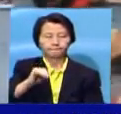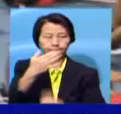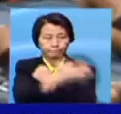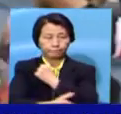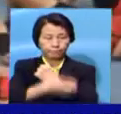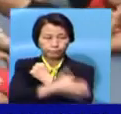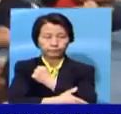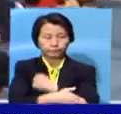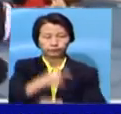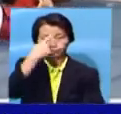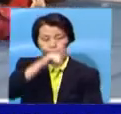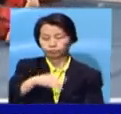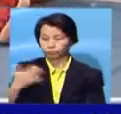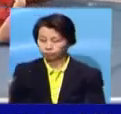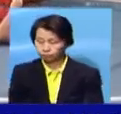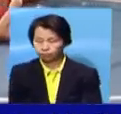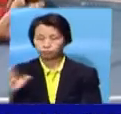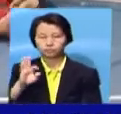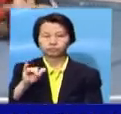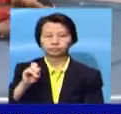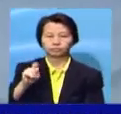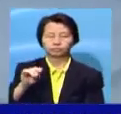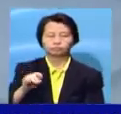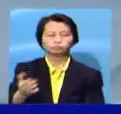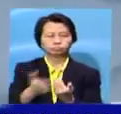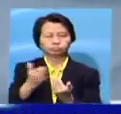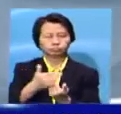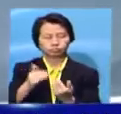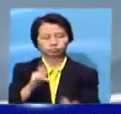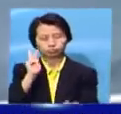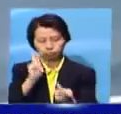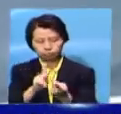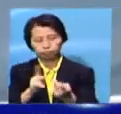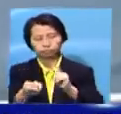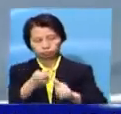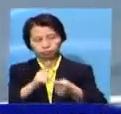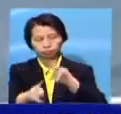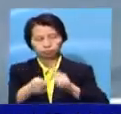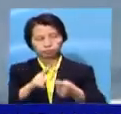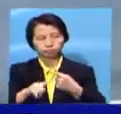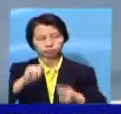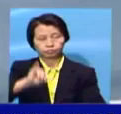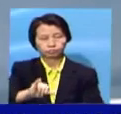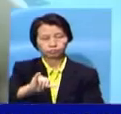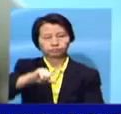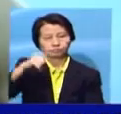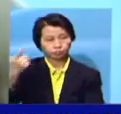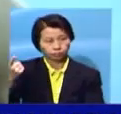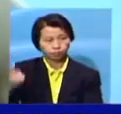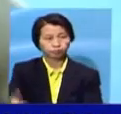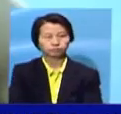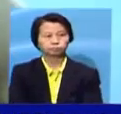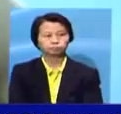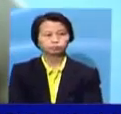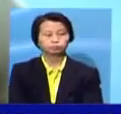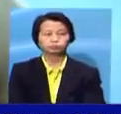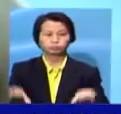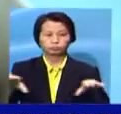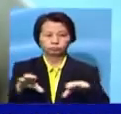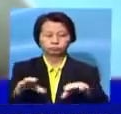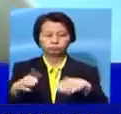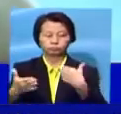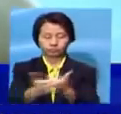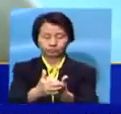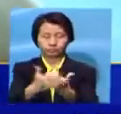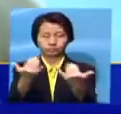Tarmizi tidak sukar baginya untuk mencari keserasian bersama Rakan sepasukan yang la buat maskarang